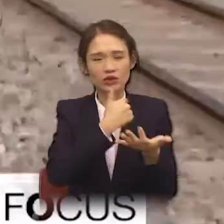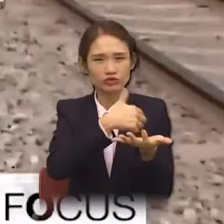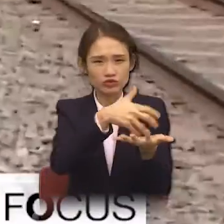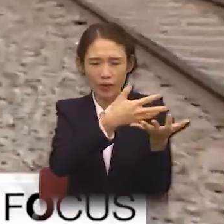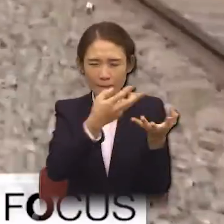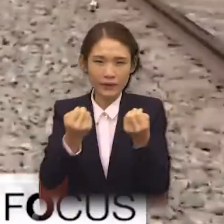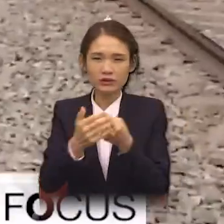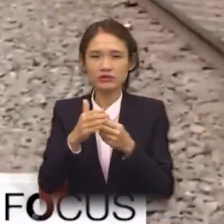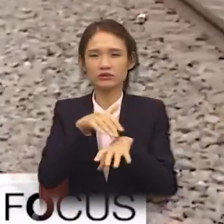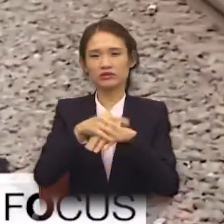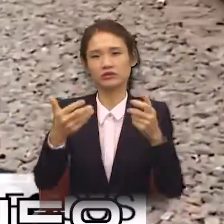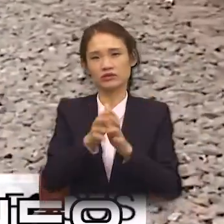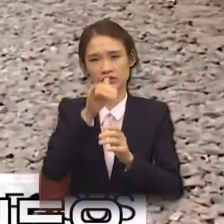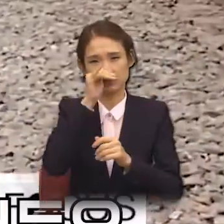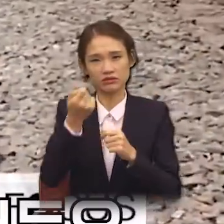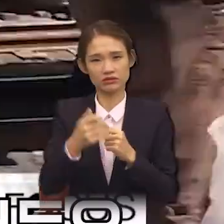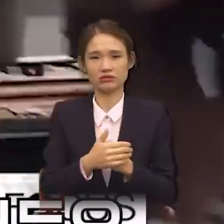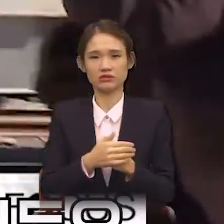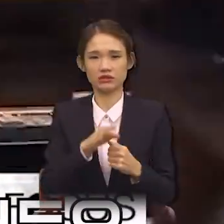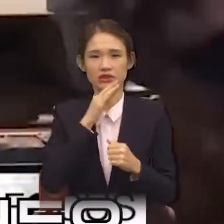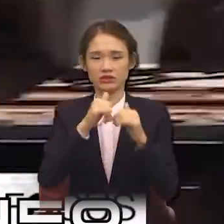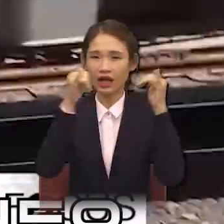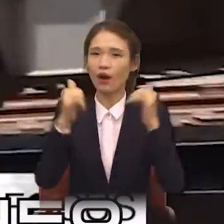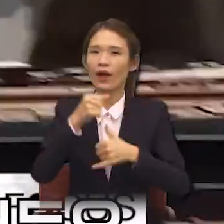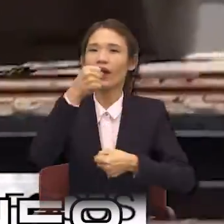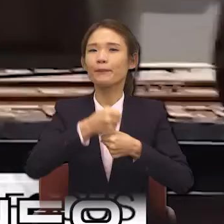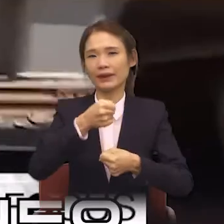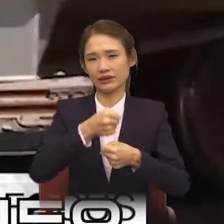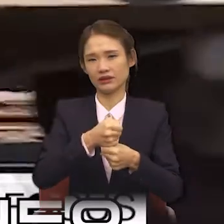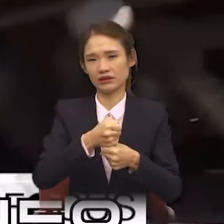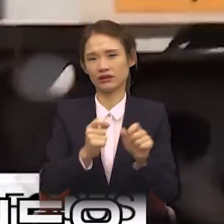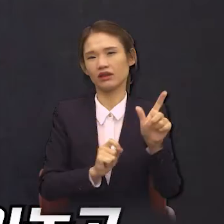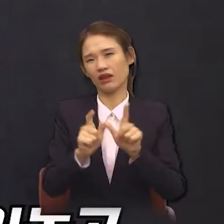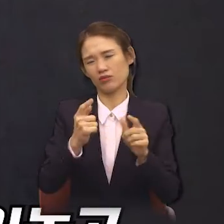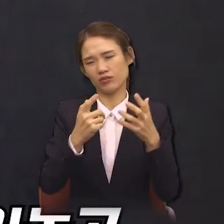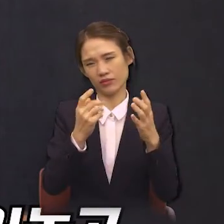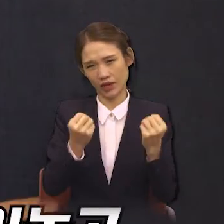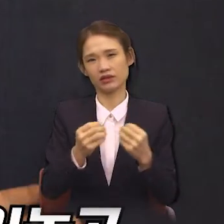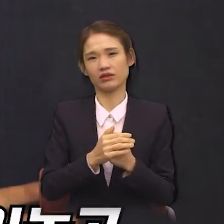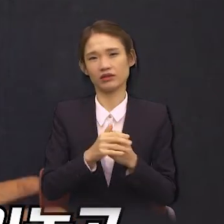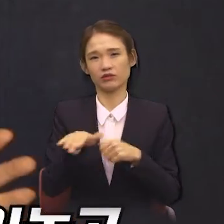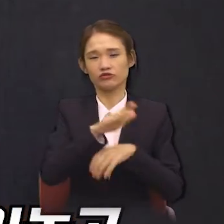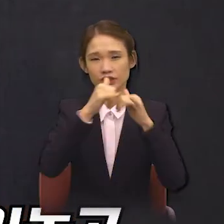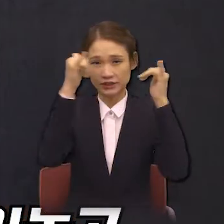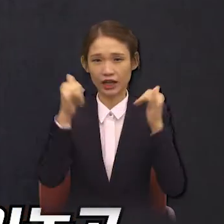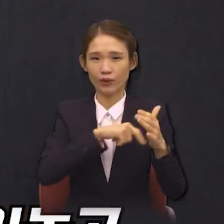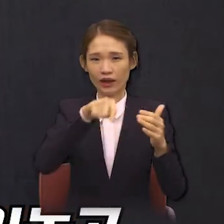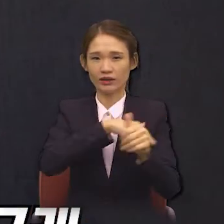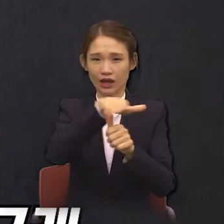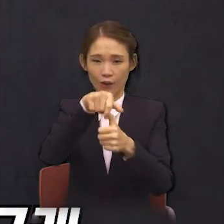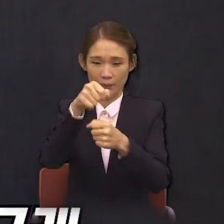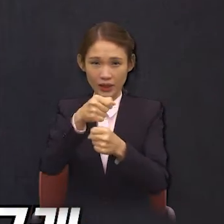되는 뭔가 이런 게 있는 건가? 사실은 사회가 만든 거가 대부분이거든요. 우리 사회가 그런 상황을 만들어